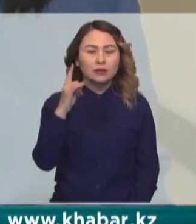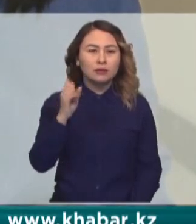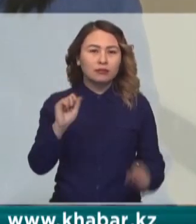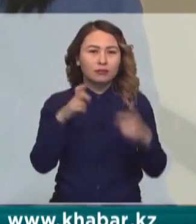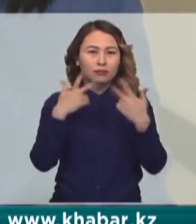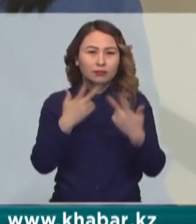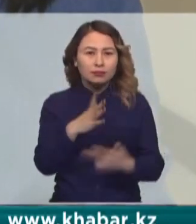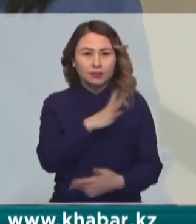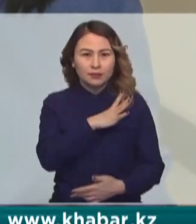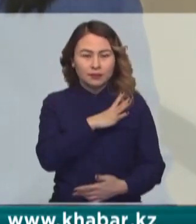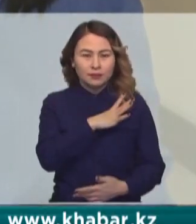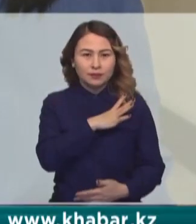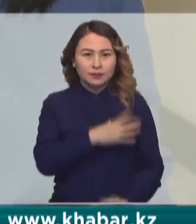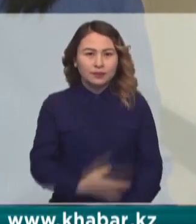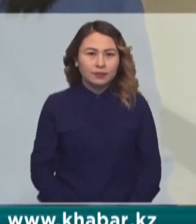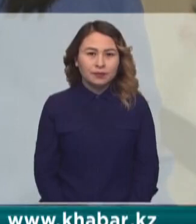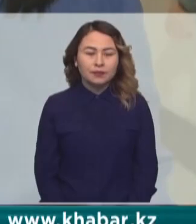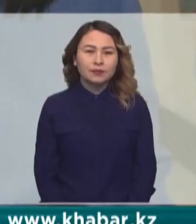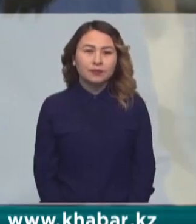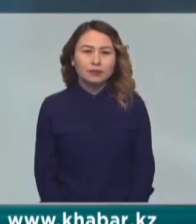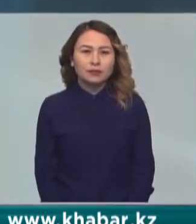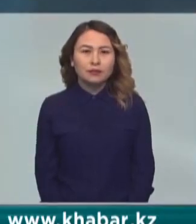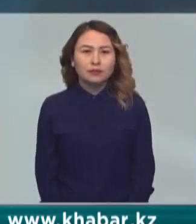байланысқа шыққан әріптесім Гүлжан Көленқызы болатын.